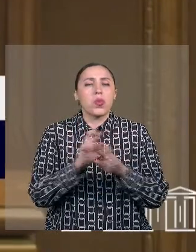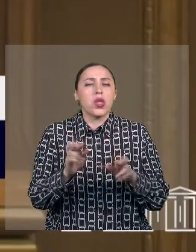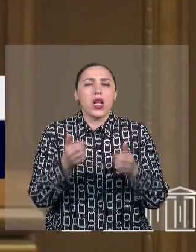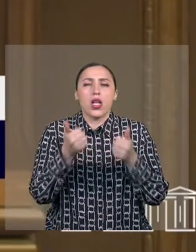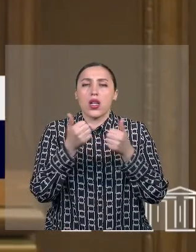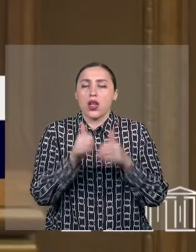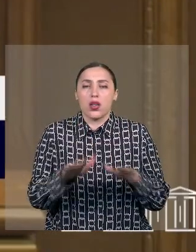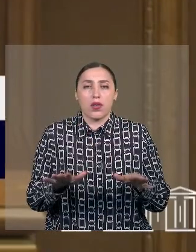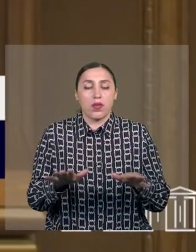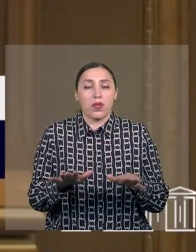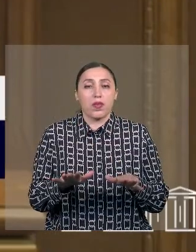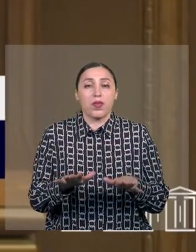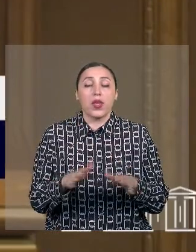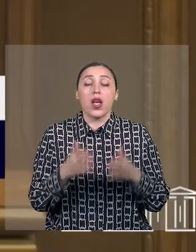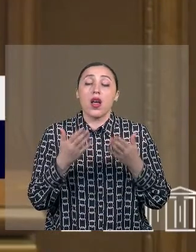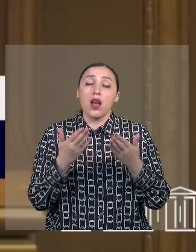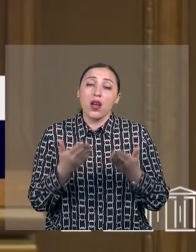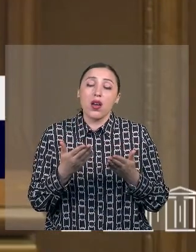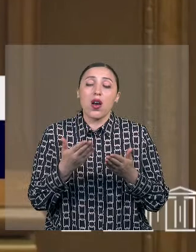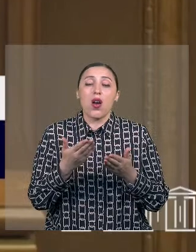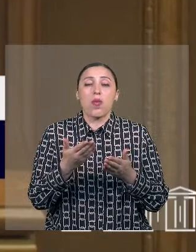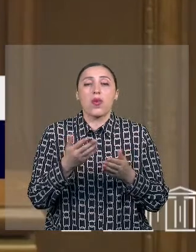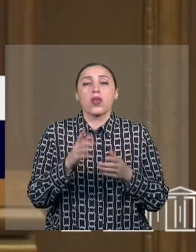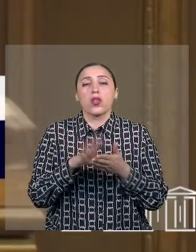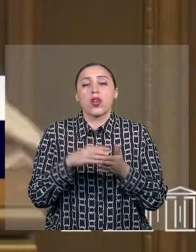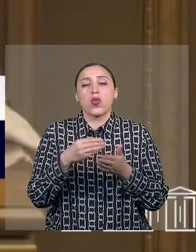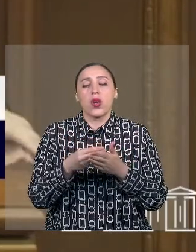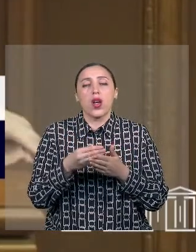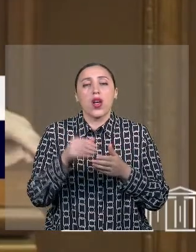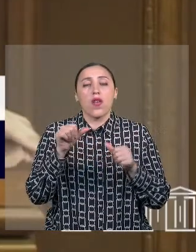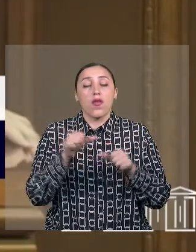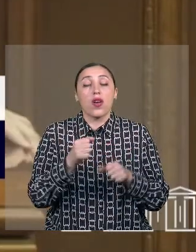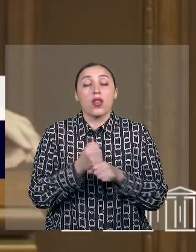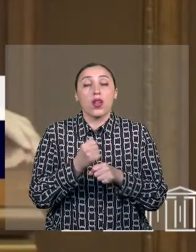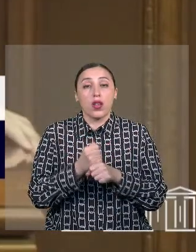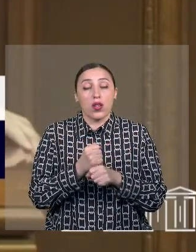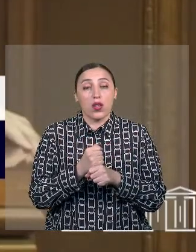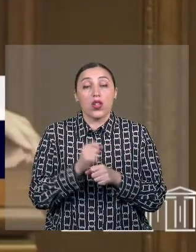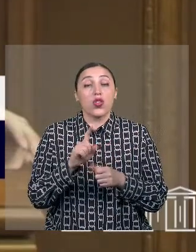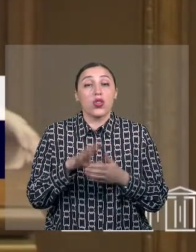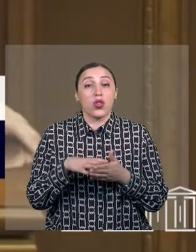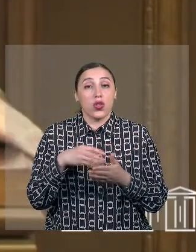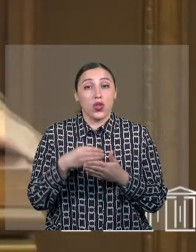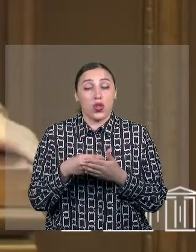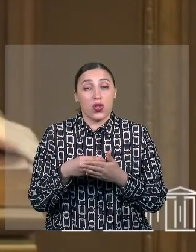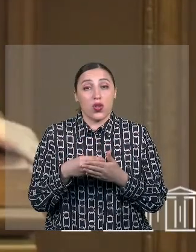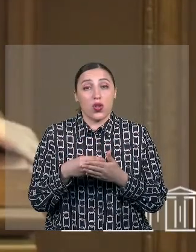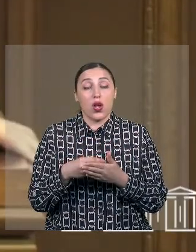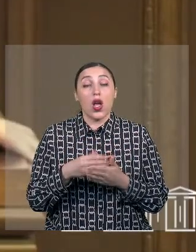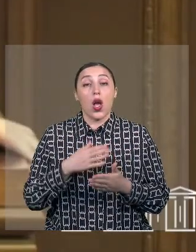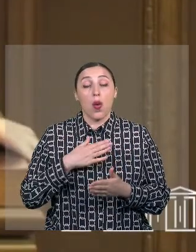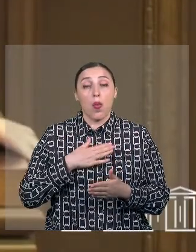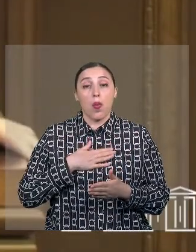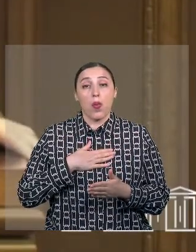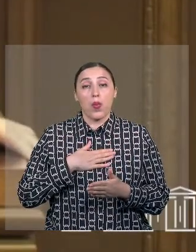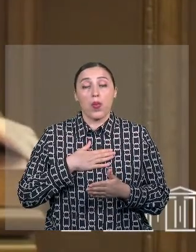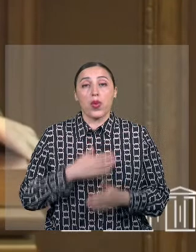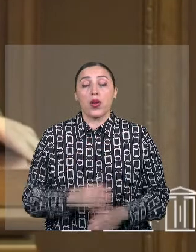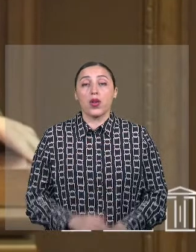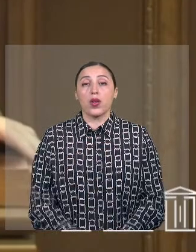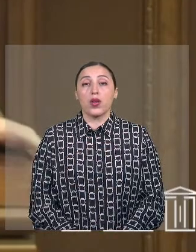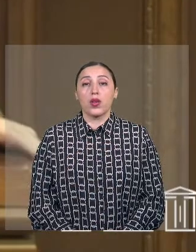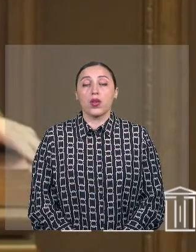կամ դեֆորմացված են կամ դեֆորմացվում են, ինչը նշանակում է, որ մենք առերեսվում